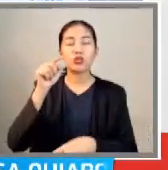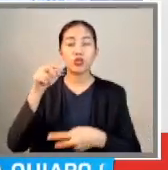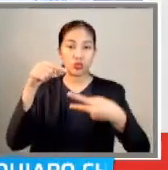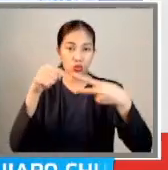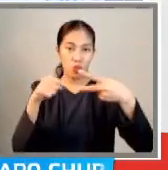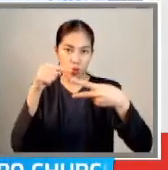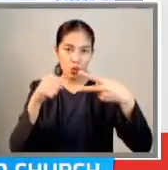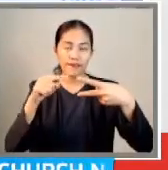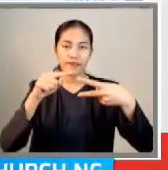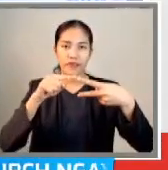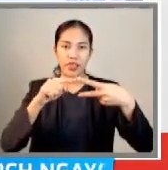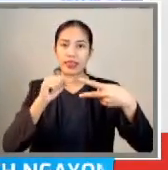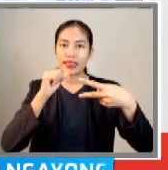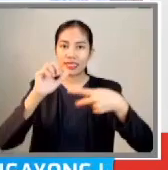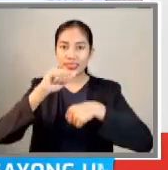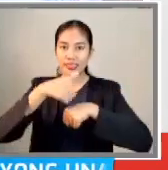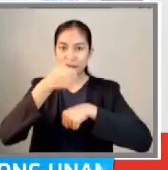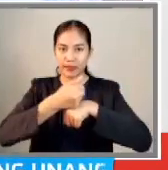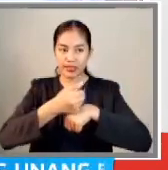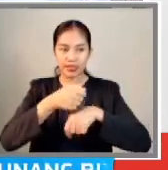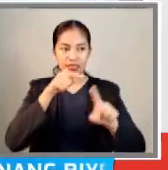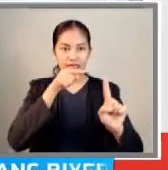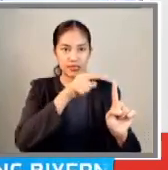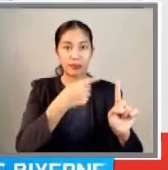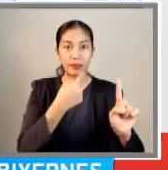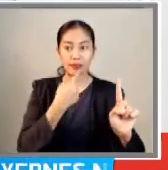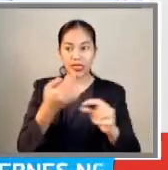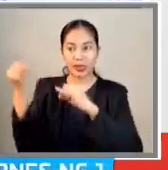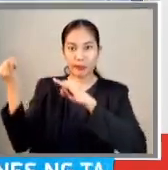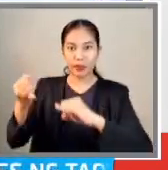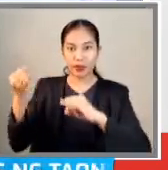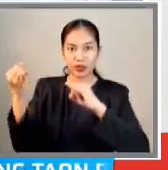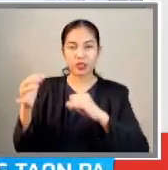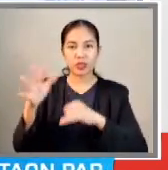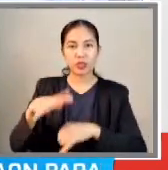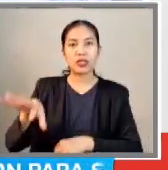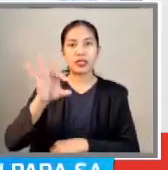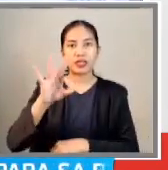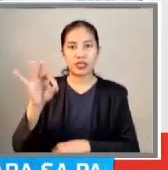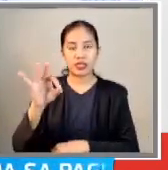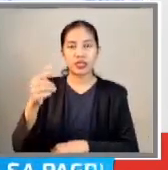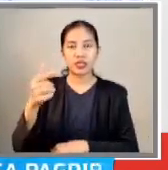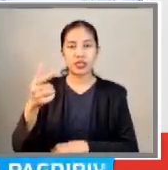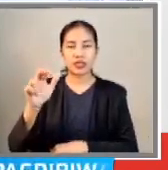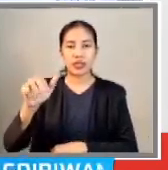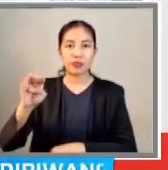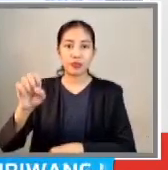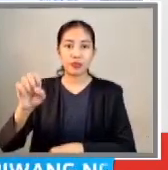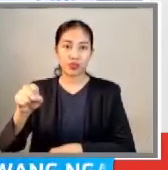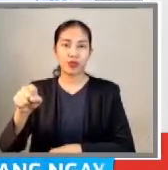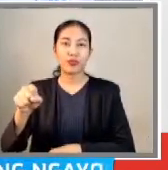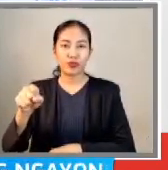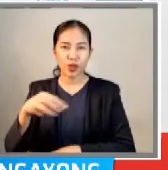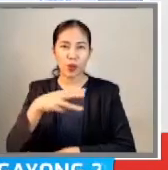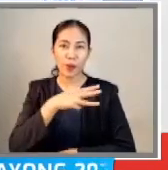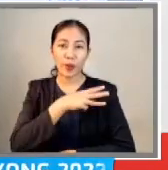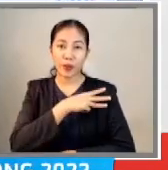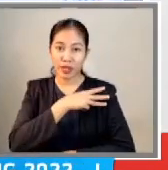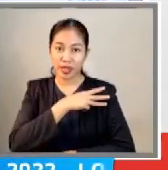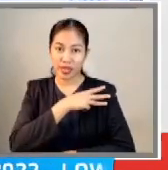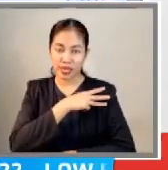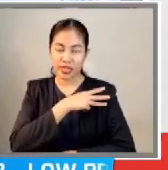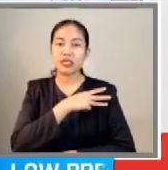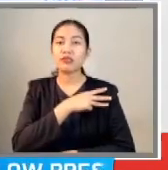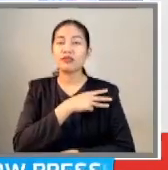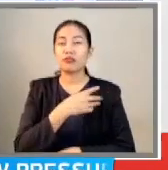na-establish na si Remulla ang nag-import ng nasa 900 grams ng kush o high-grade marijuana. Dineliver daw yung package